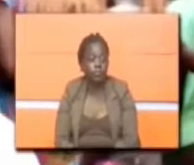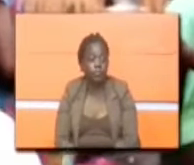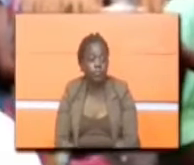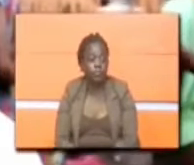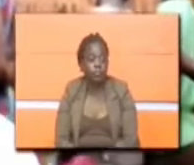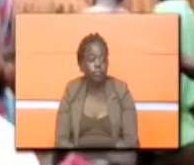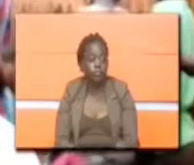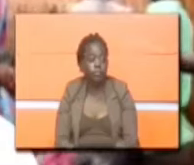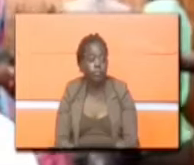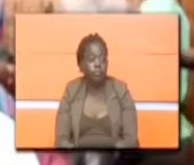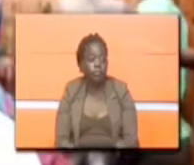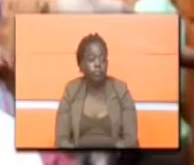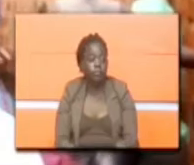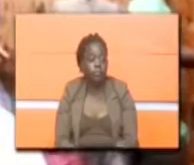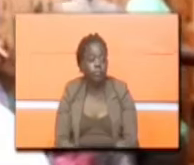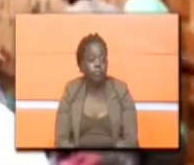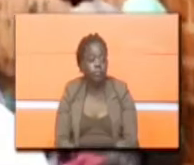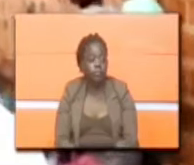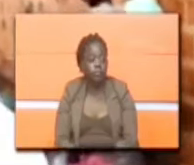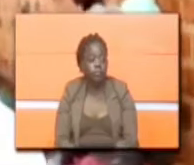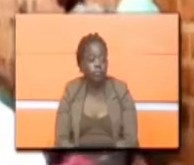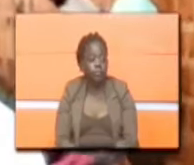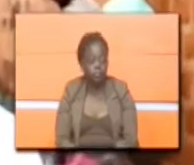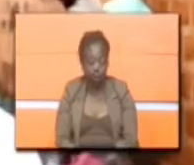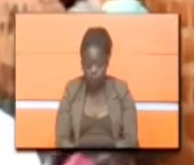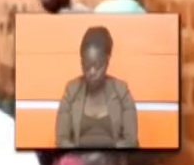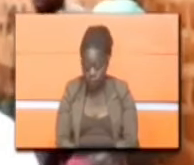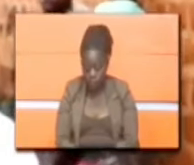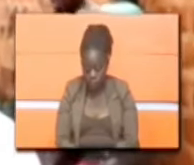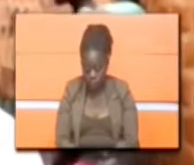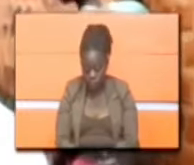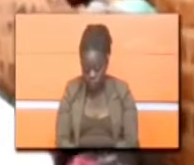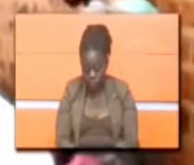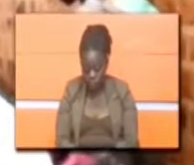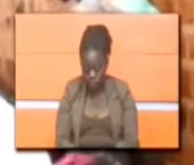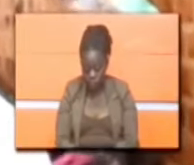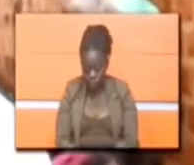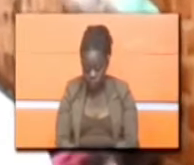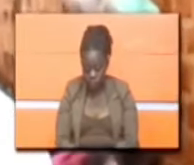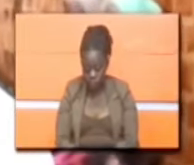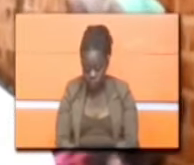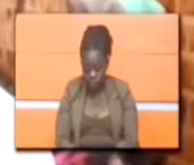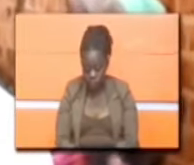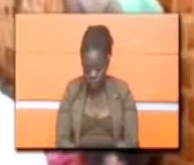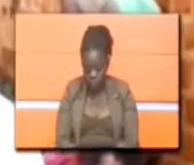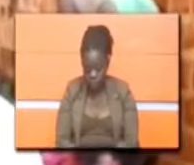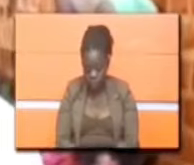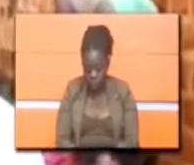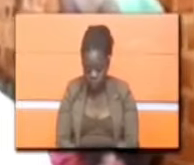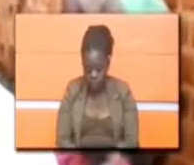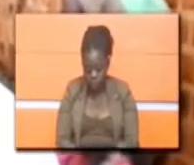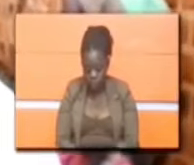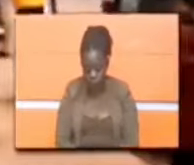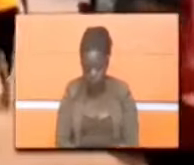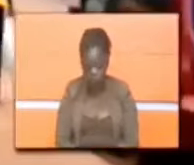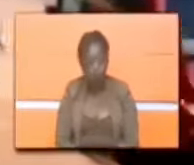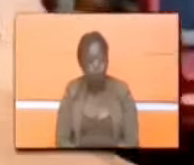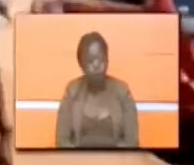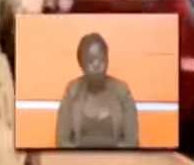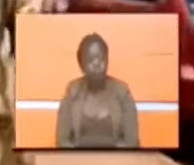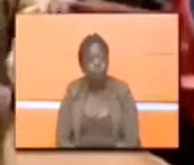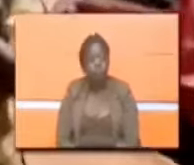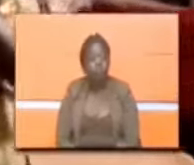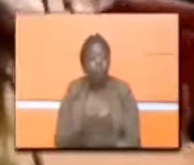Otalo tulina n'abalanto tusongeryemu kuleeta bapangisa olw'abasente ne bayingira nga tebabanjudde ku ATC.